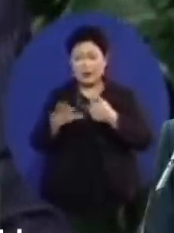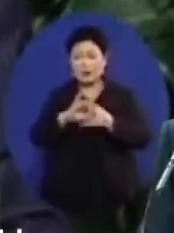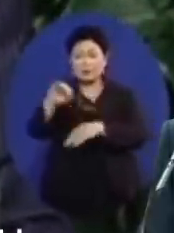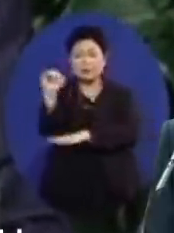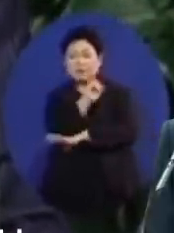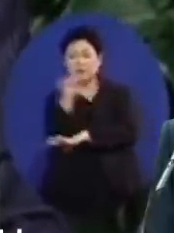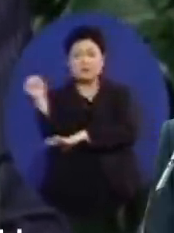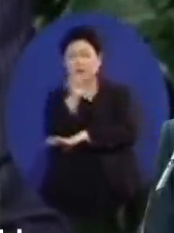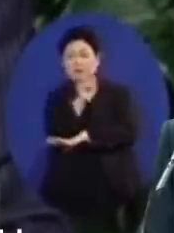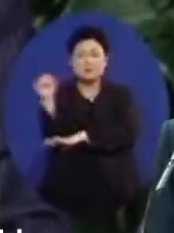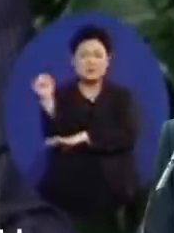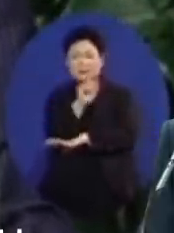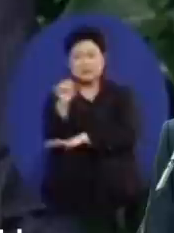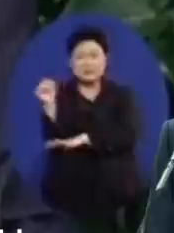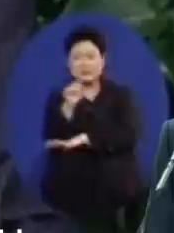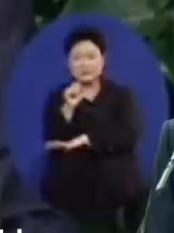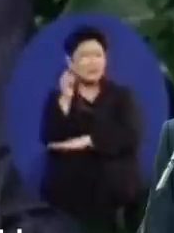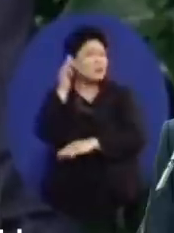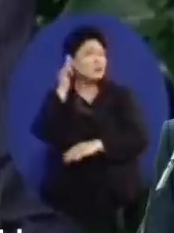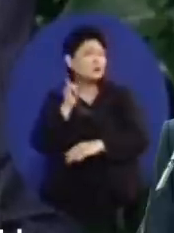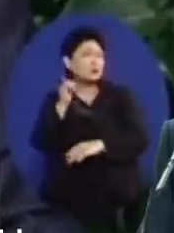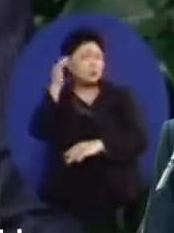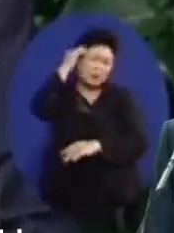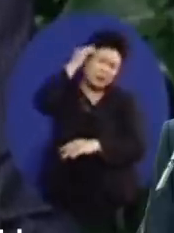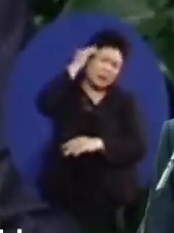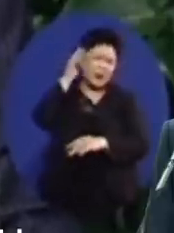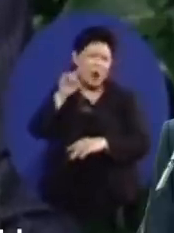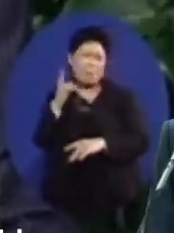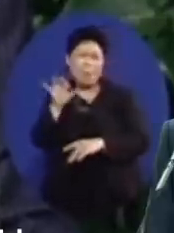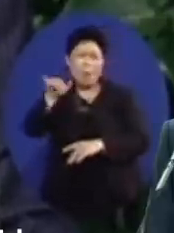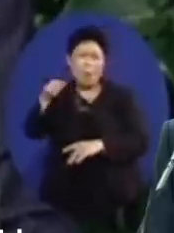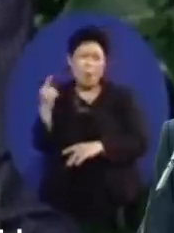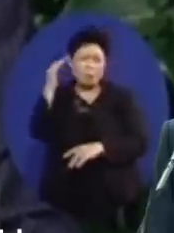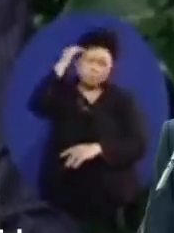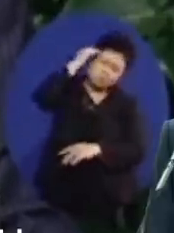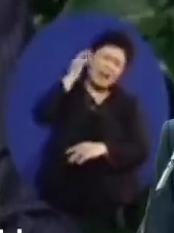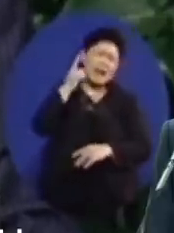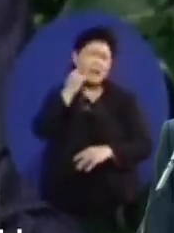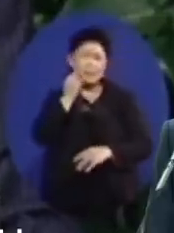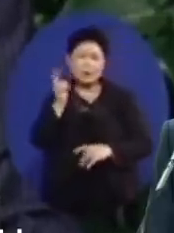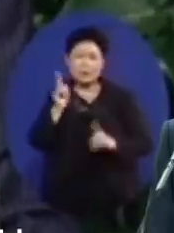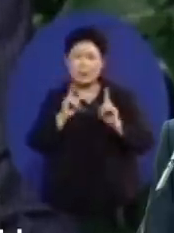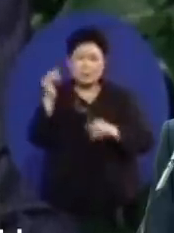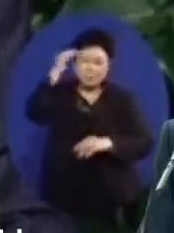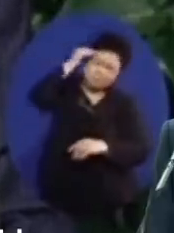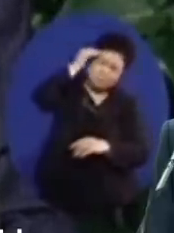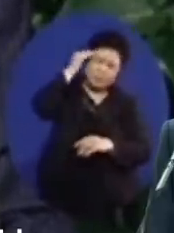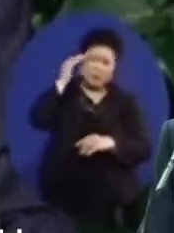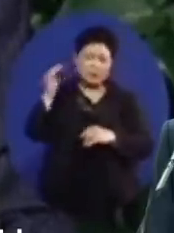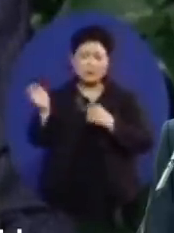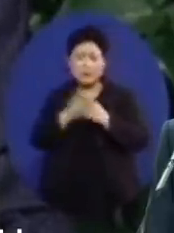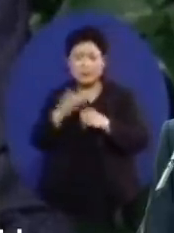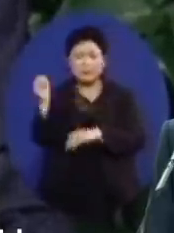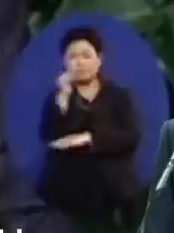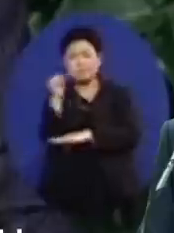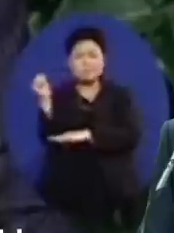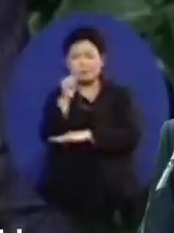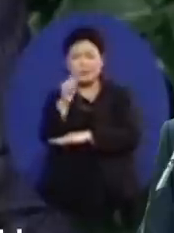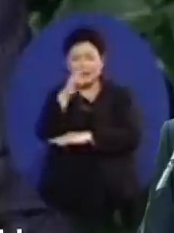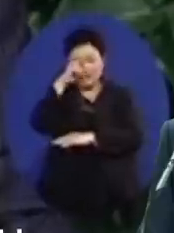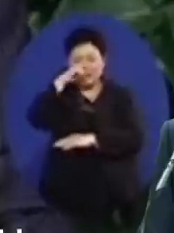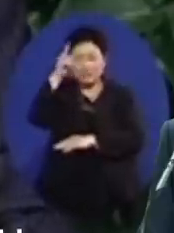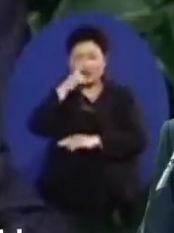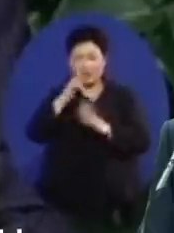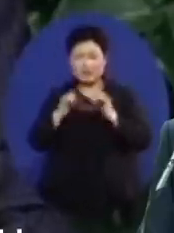수가 없어요. 중국이 뭐라고 말한다, 몽고가 뭐라고 말한다, 일본이 뭐라고 말한다, 서양 사람들이 뭐라고